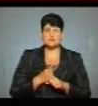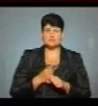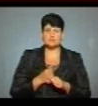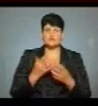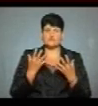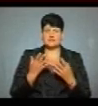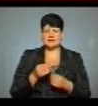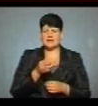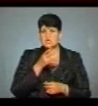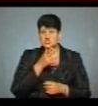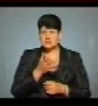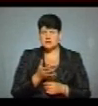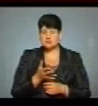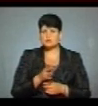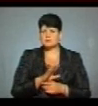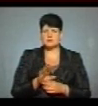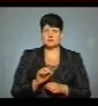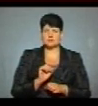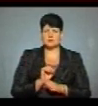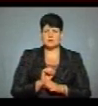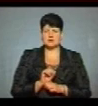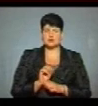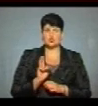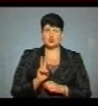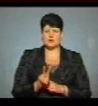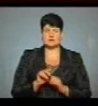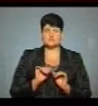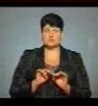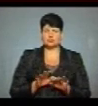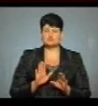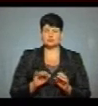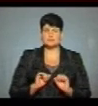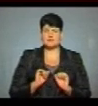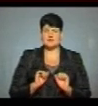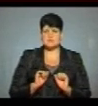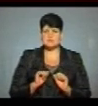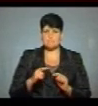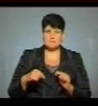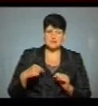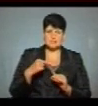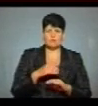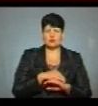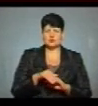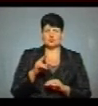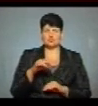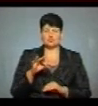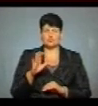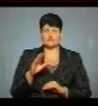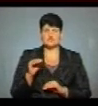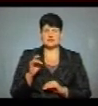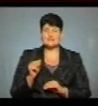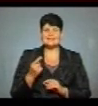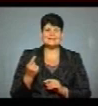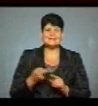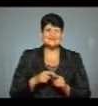в денний час, тим, щоб не перекривати тролейбусний рух, і будемо намагатися перейти вулицю Довженка. Це єдина вулиця,